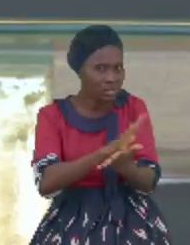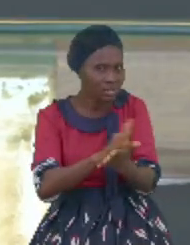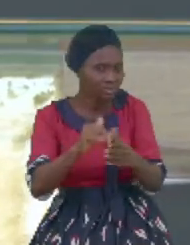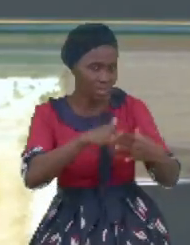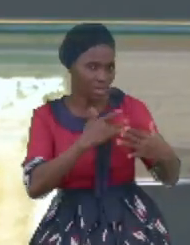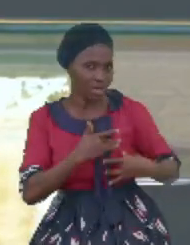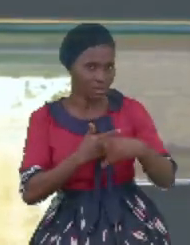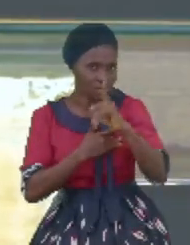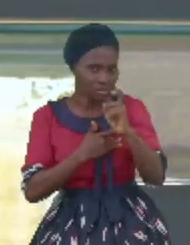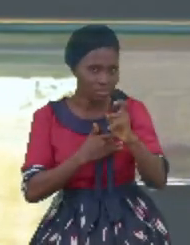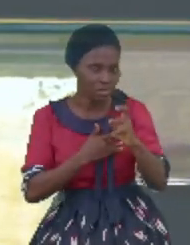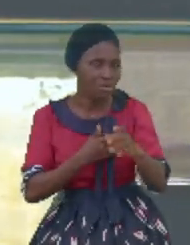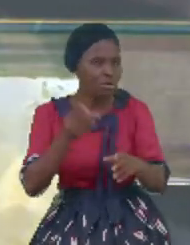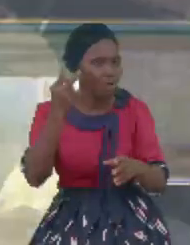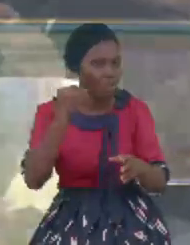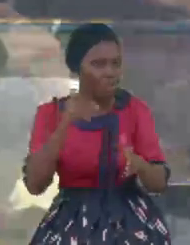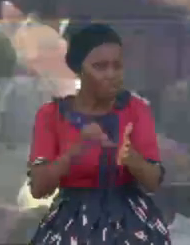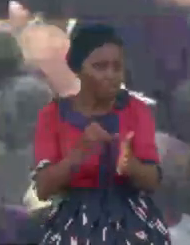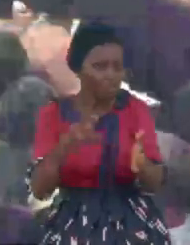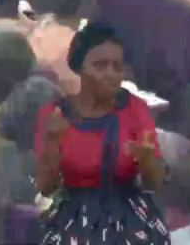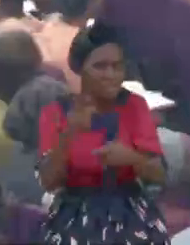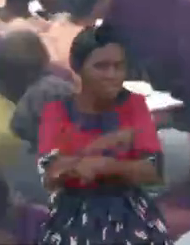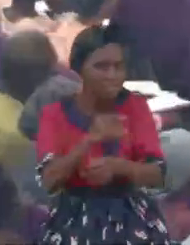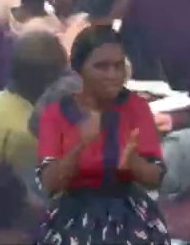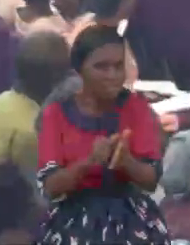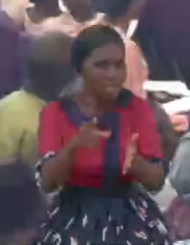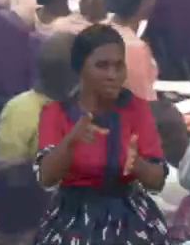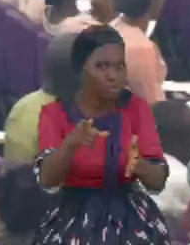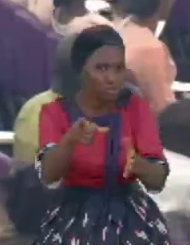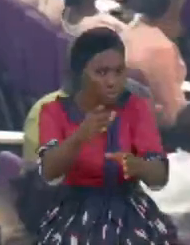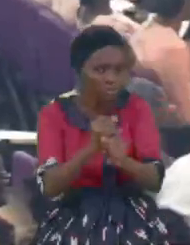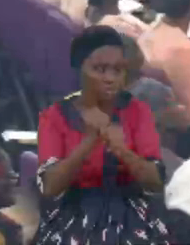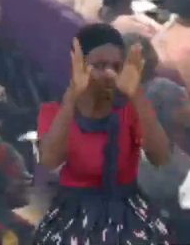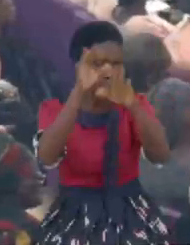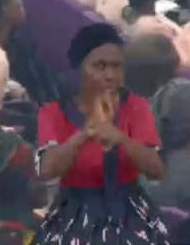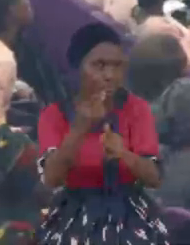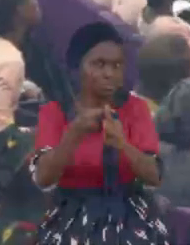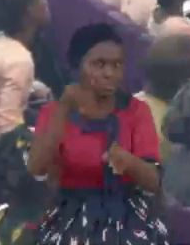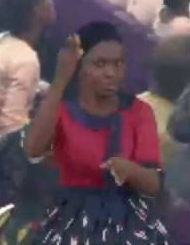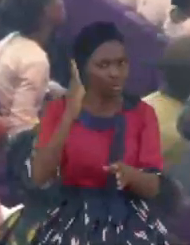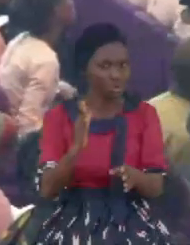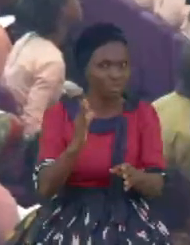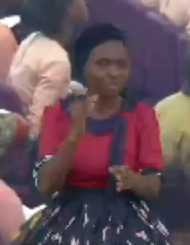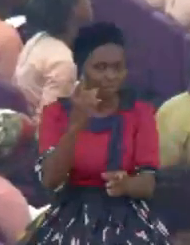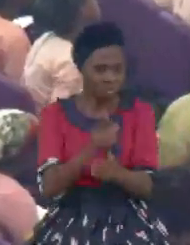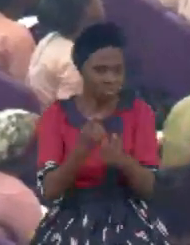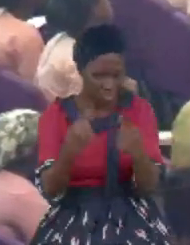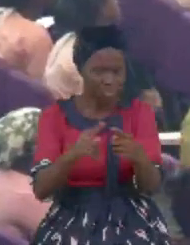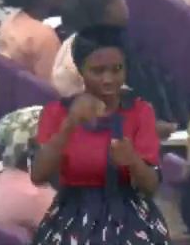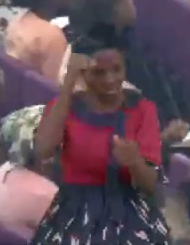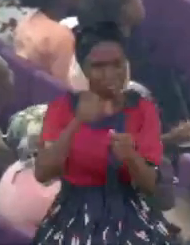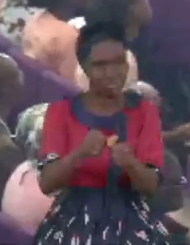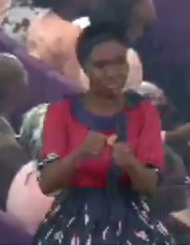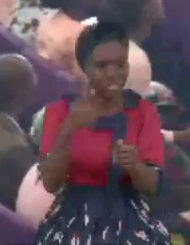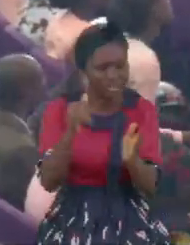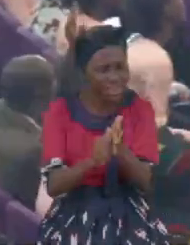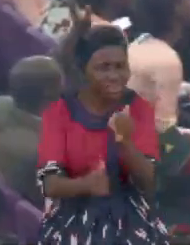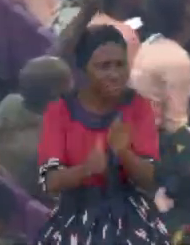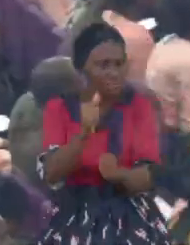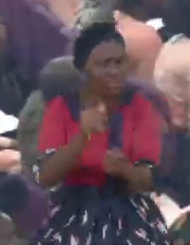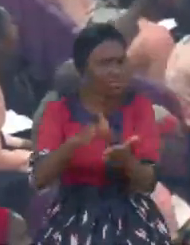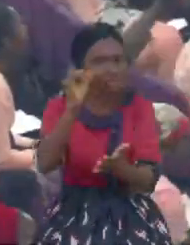miracle. Essayez de vous rappeler le meilleur jour le plus glorieux de votre passé. Ce